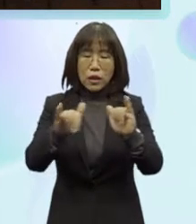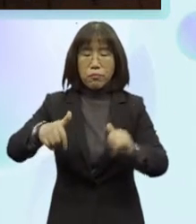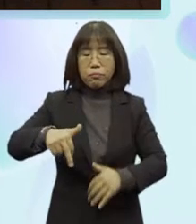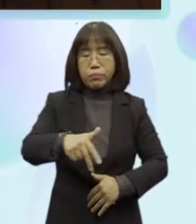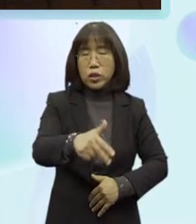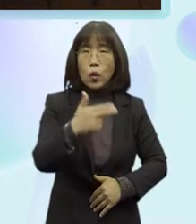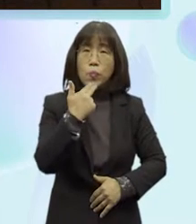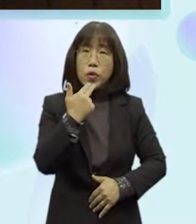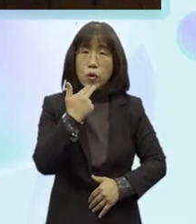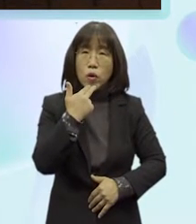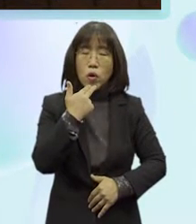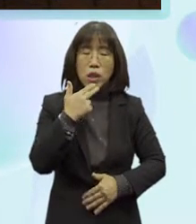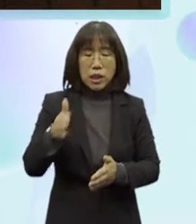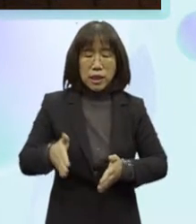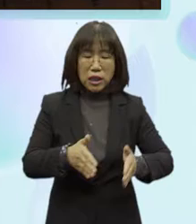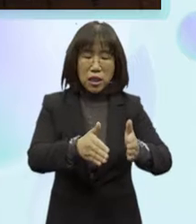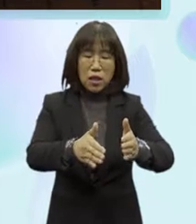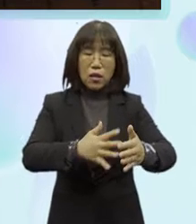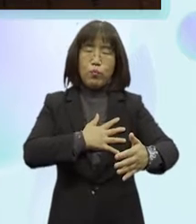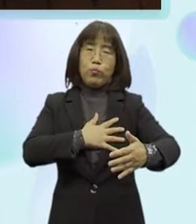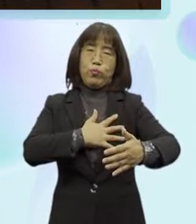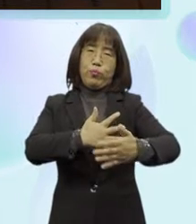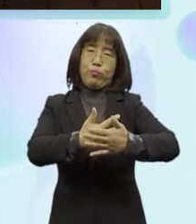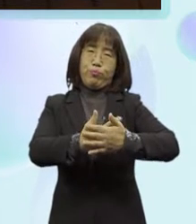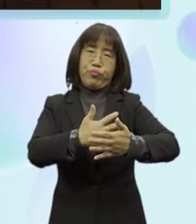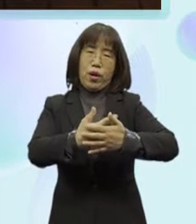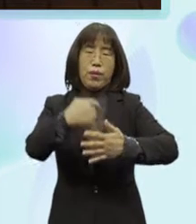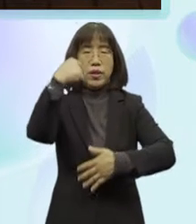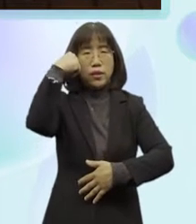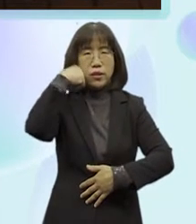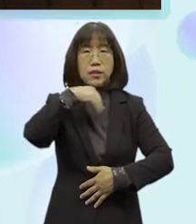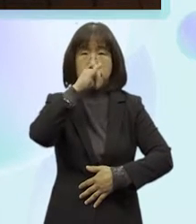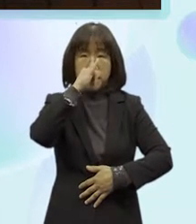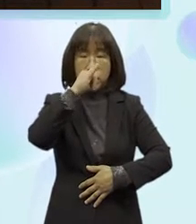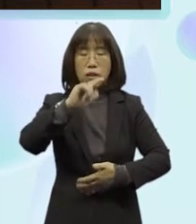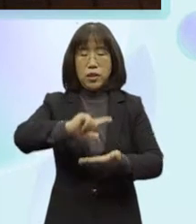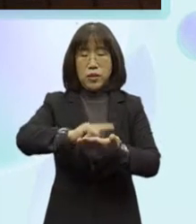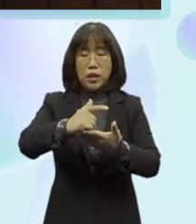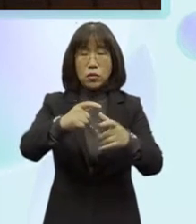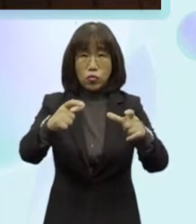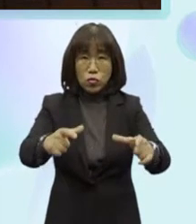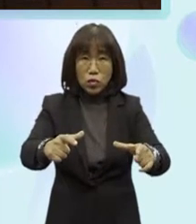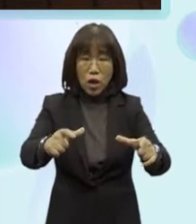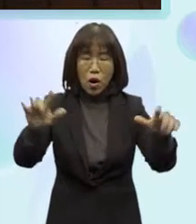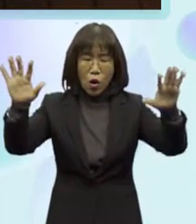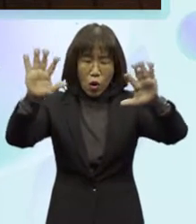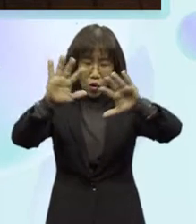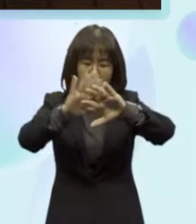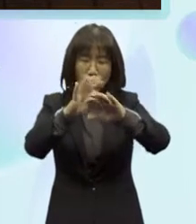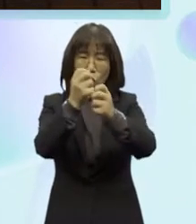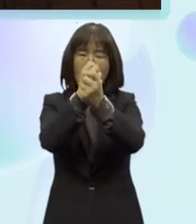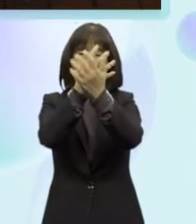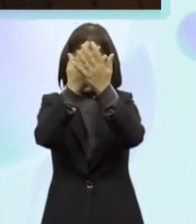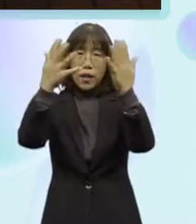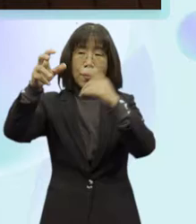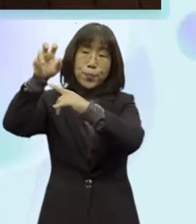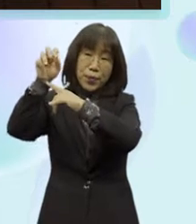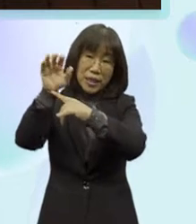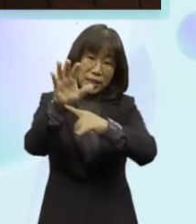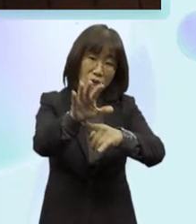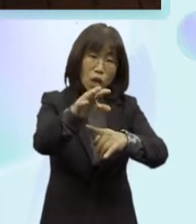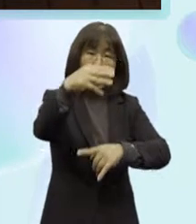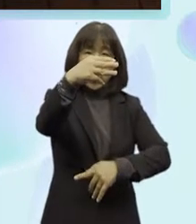어둡고 인적이 드문 길을 걸을 때면 누구나 불안함을 느끼게 되는데요. 강서구가 어두운 골목길을 환하게